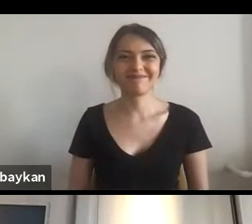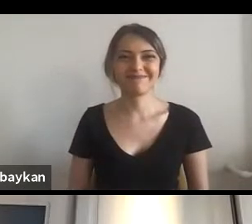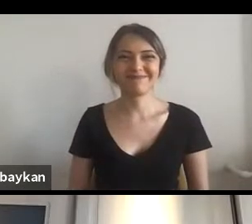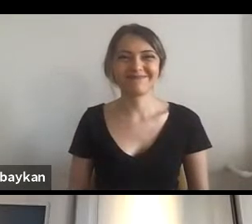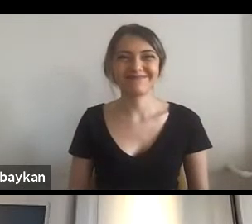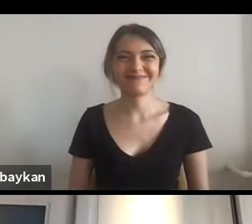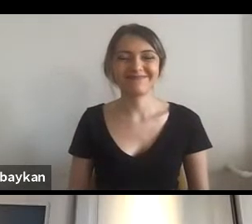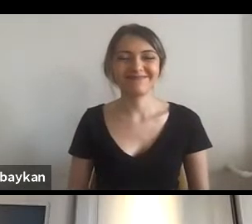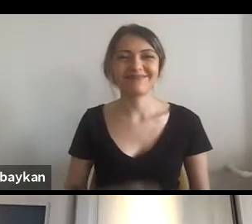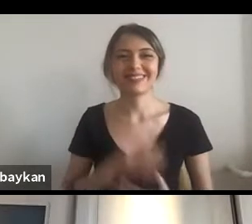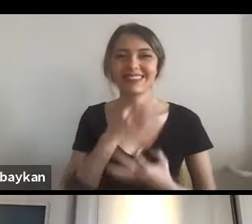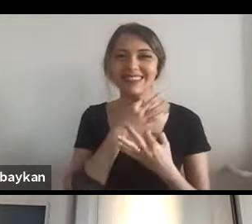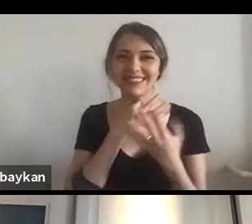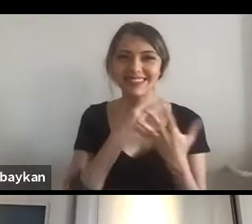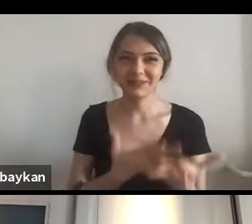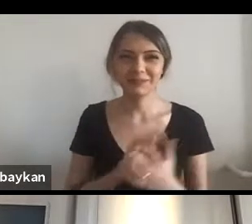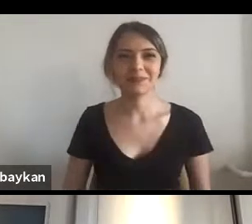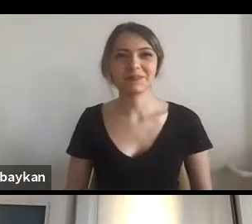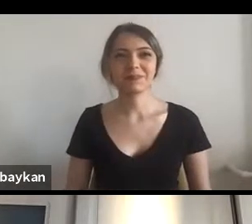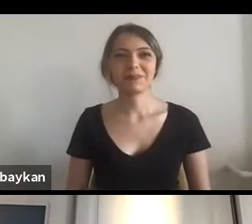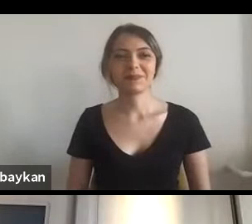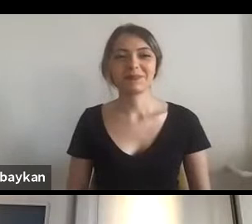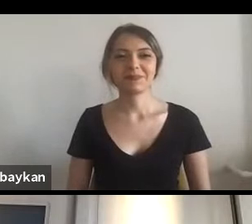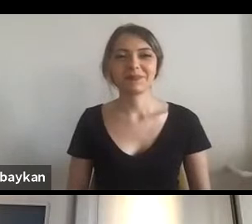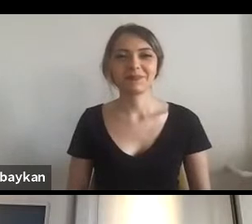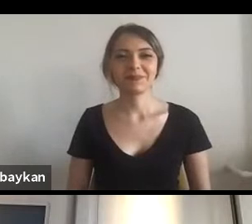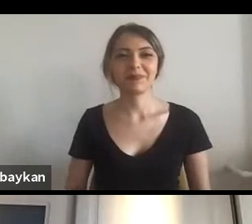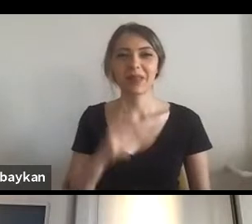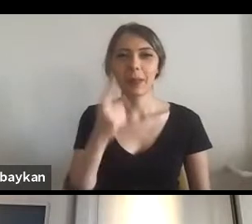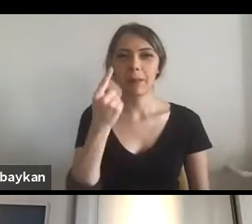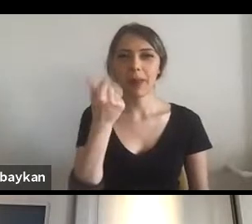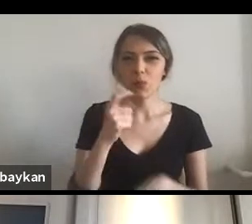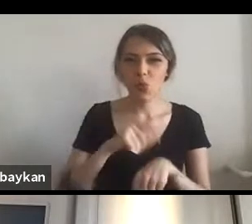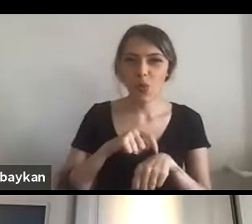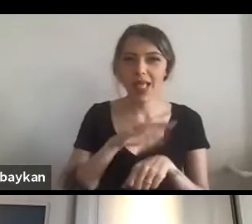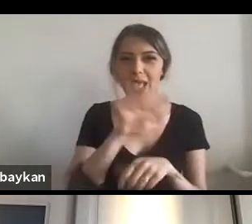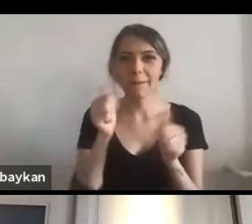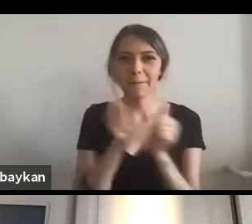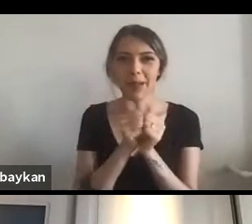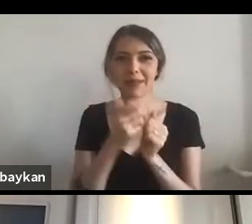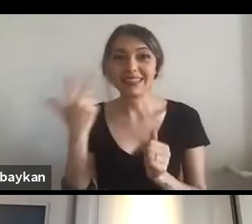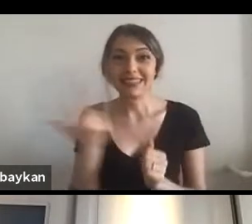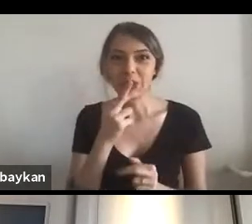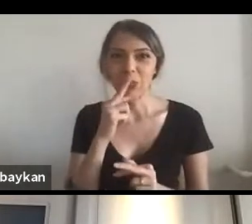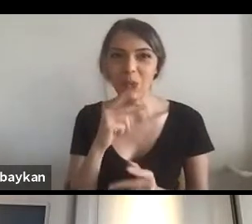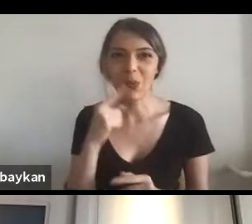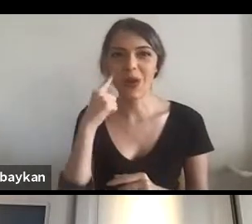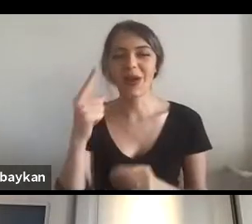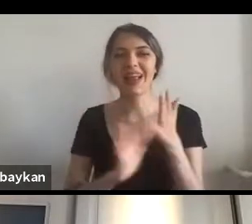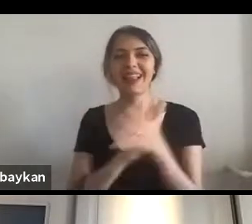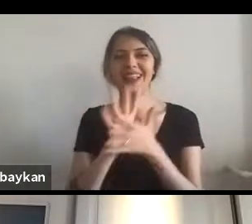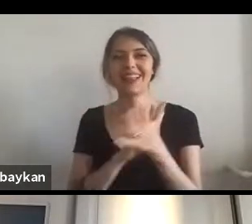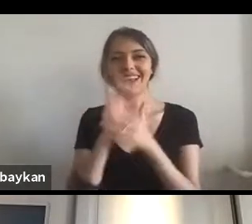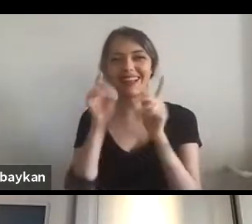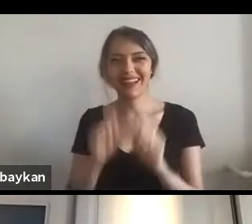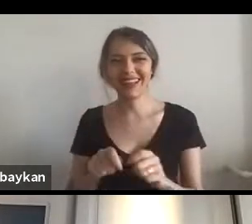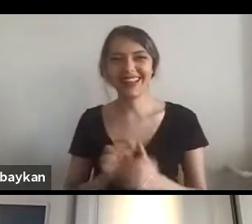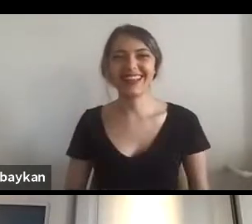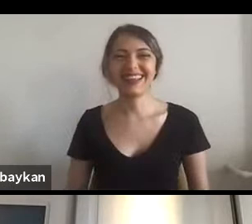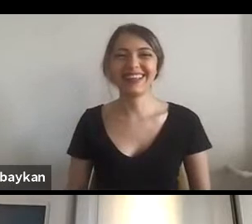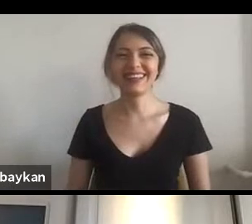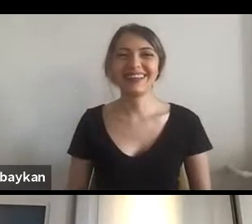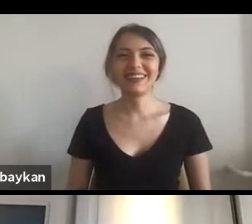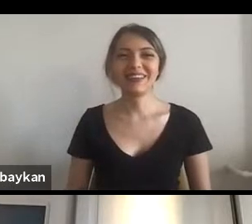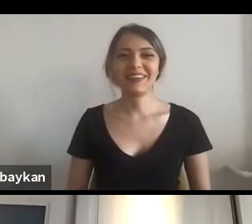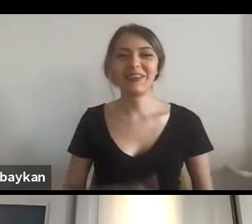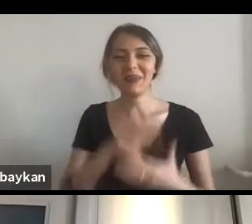çevirisi için çok teşekkür ediyorum. Bizimle 1,5 saat hızlı hızlı konuşan bizler için, kahrını çektiği için